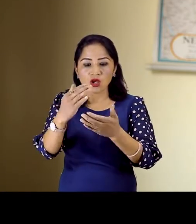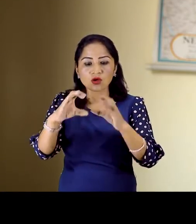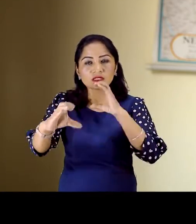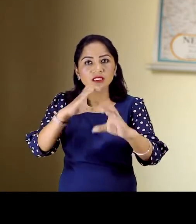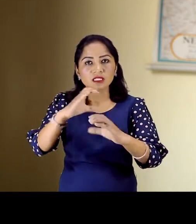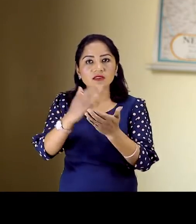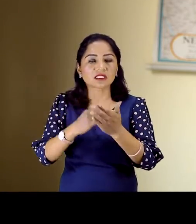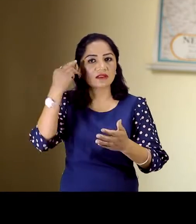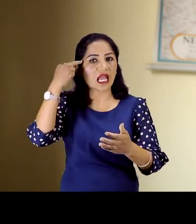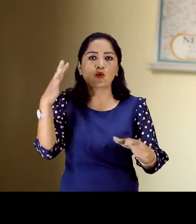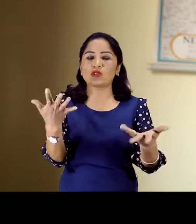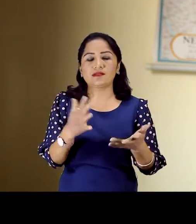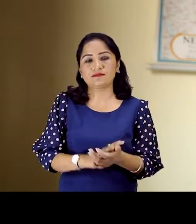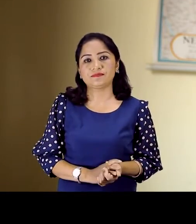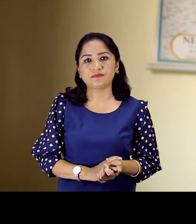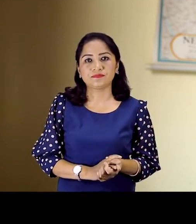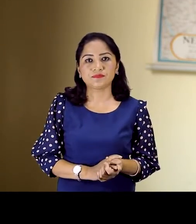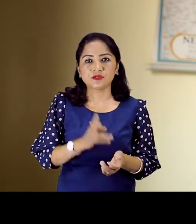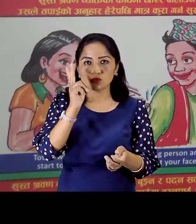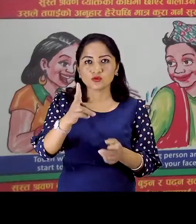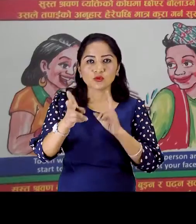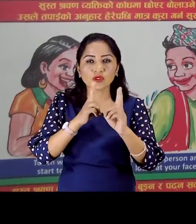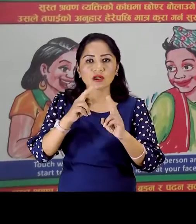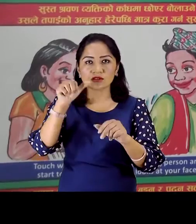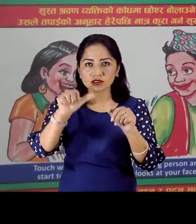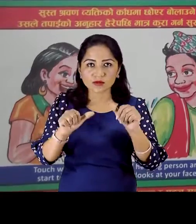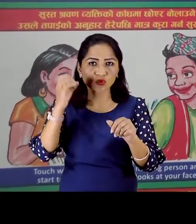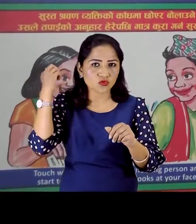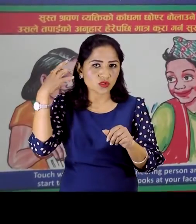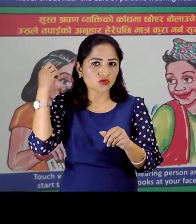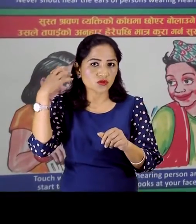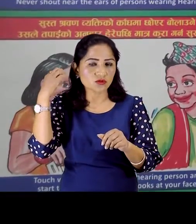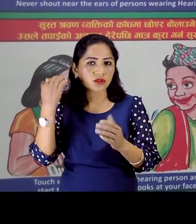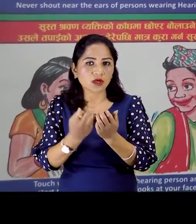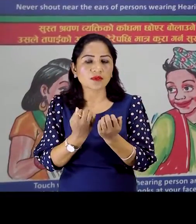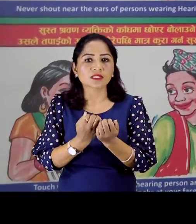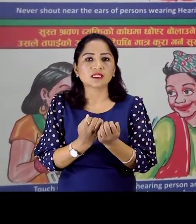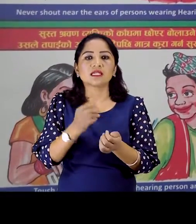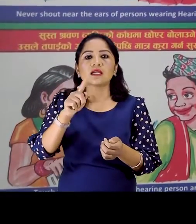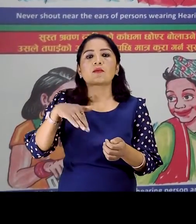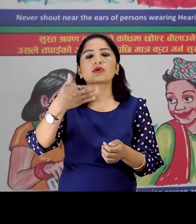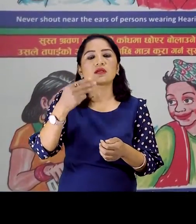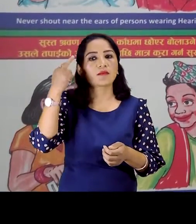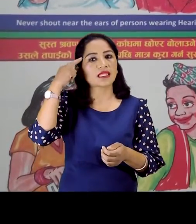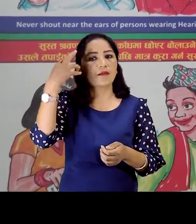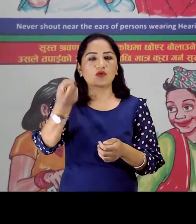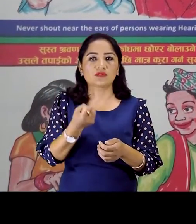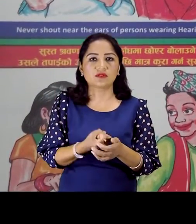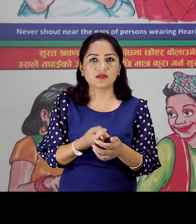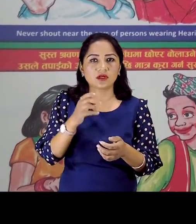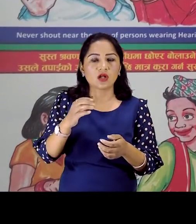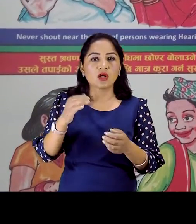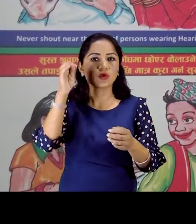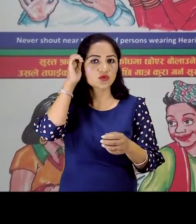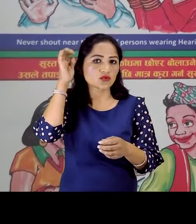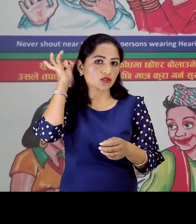कंवर्साशन गरने तरिकाना थामदेनेगे। तियू खुदागली उड़ाती है जब सुन्दे जानाए ये गर्दे गरनाएं तेसपषे बलना थाबाव कुवणा